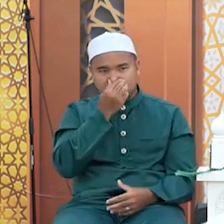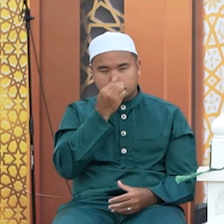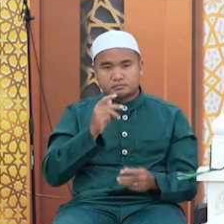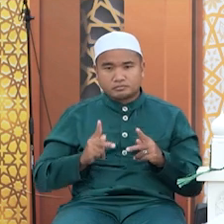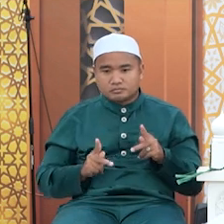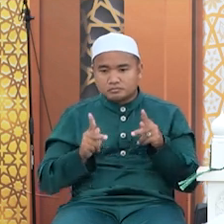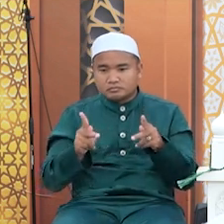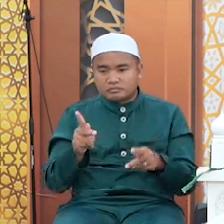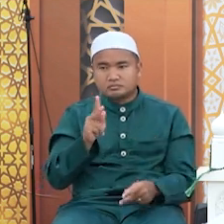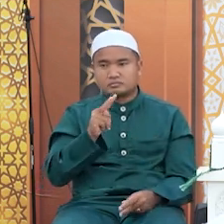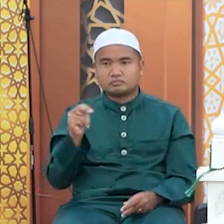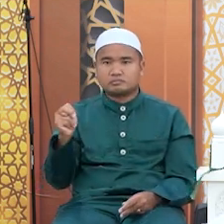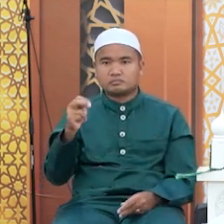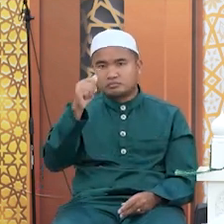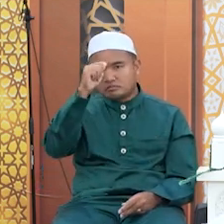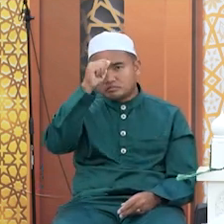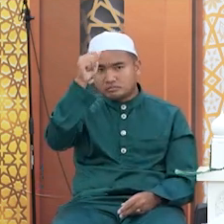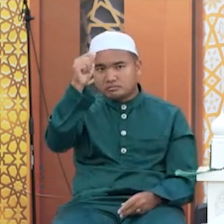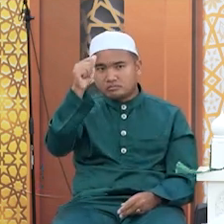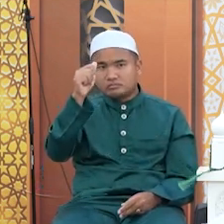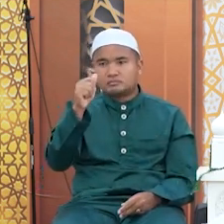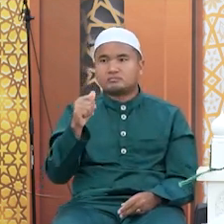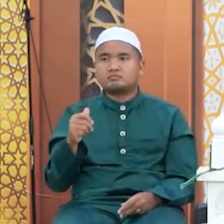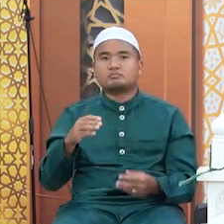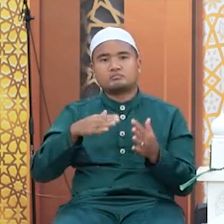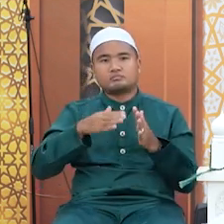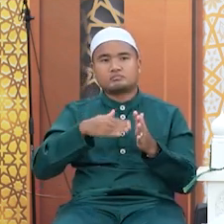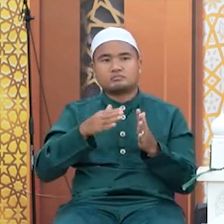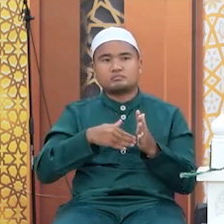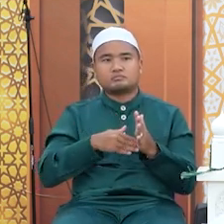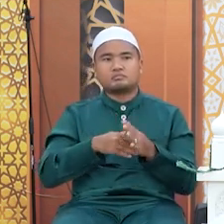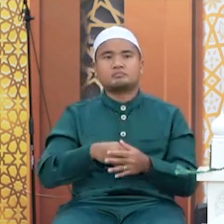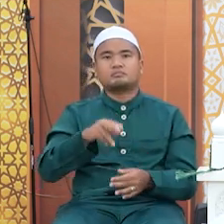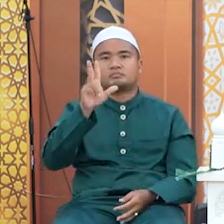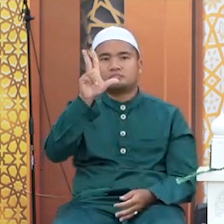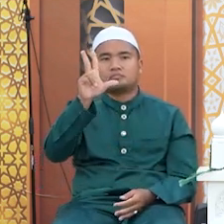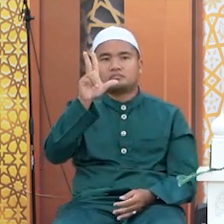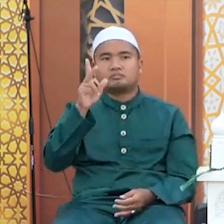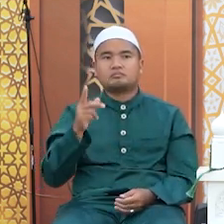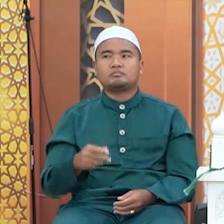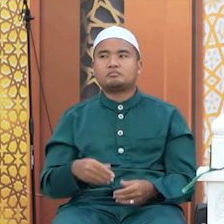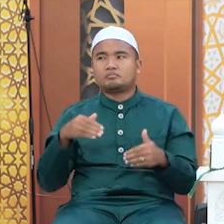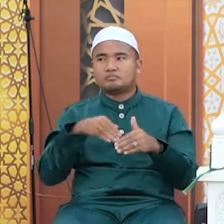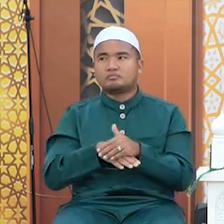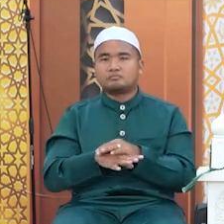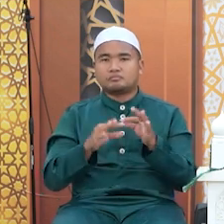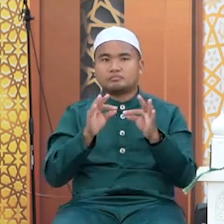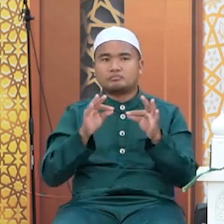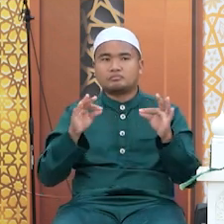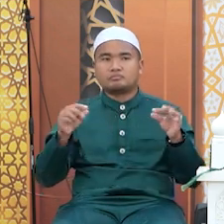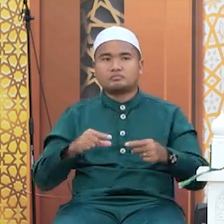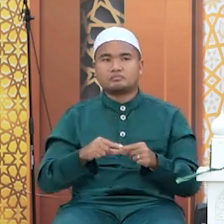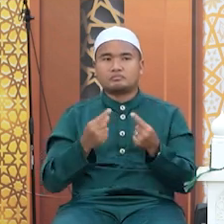kurniaan Allah kepada perkahwinan sebaik ni tiga. Dalam surah Ar-Rum